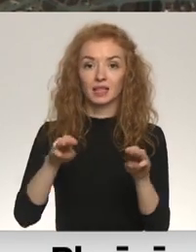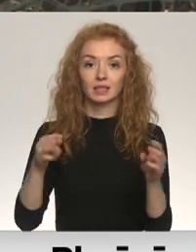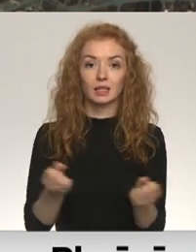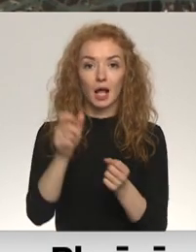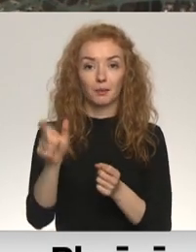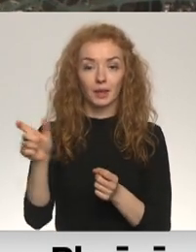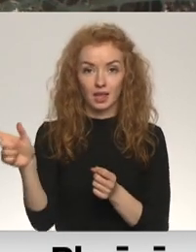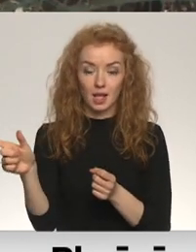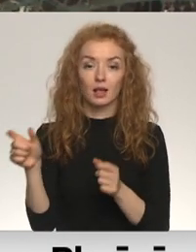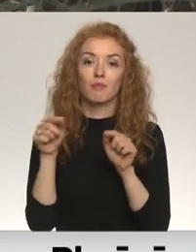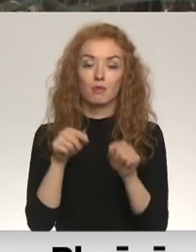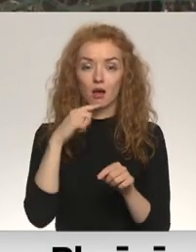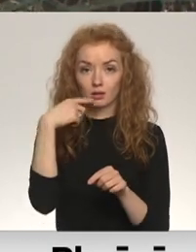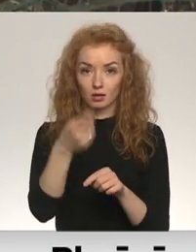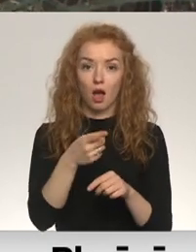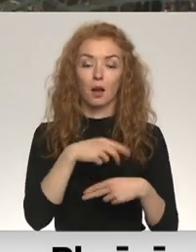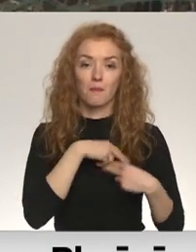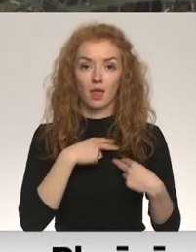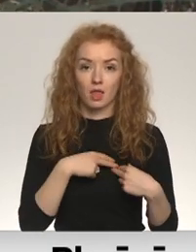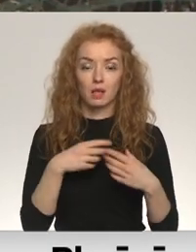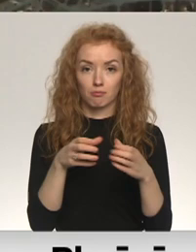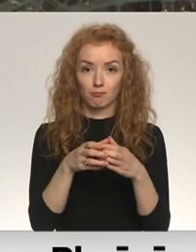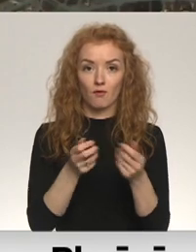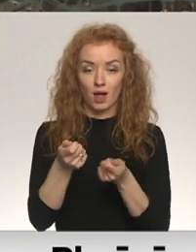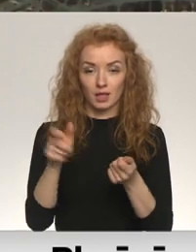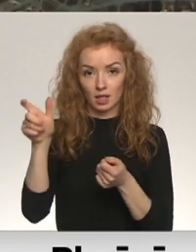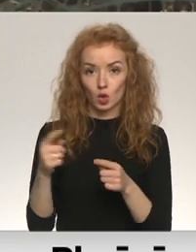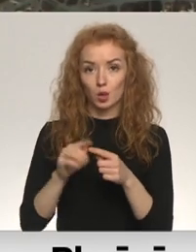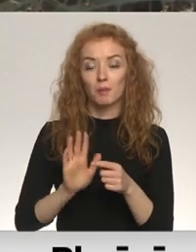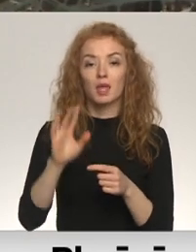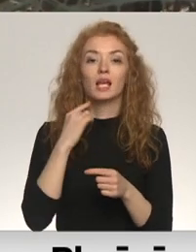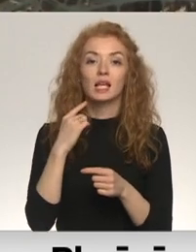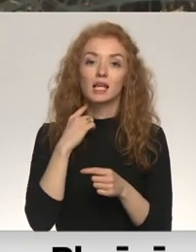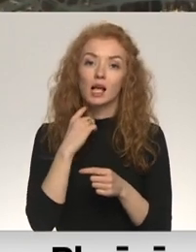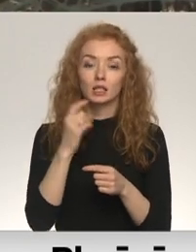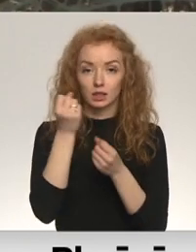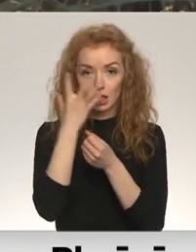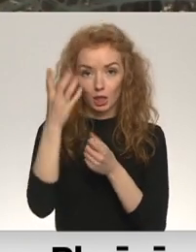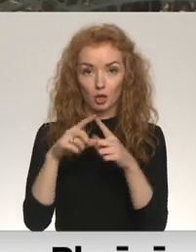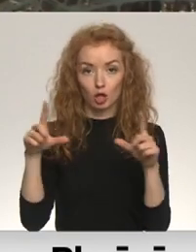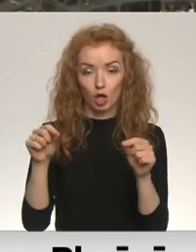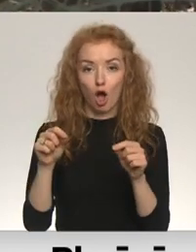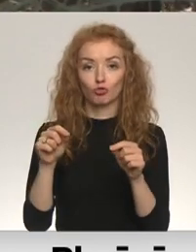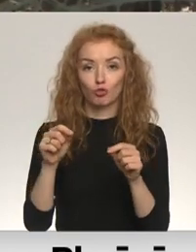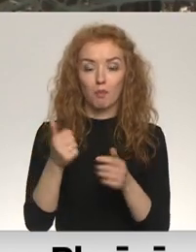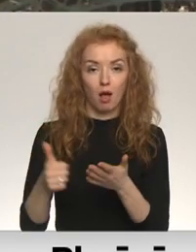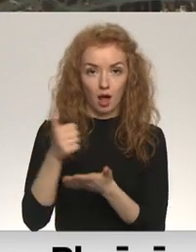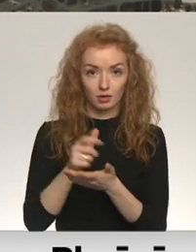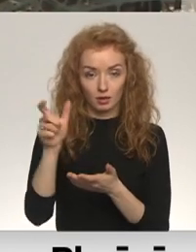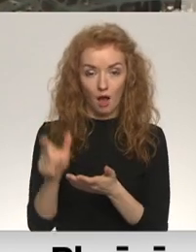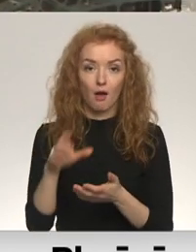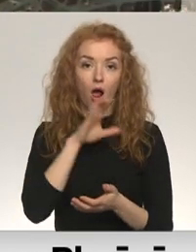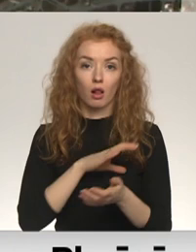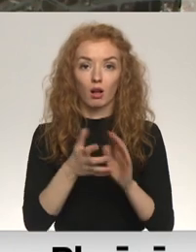darbiniekiem saka pedagogu arotbiedrības vadība un pierīgas izglītības iestāžu pārstāvji, kura atalgojuma reforma